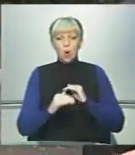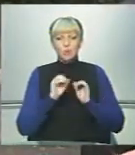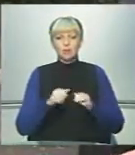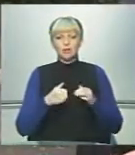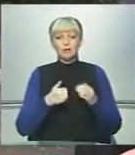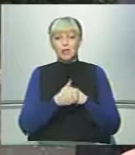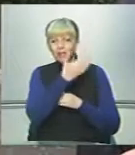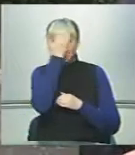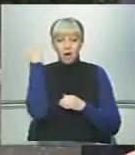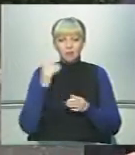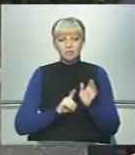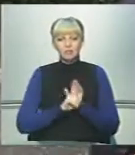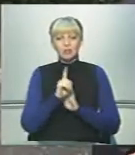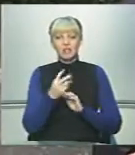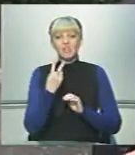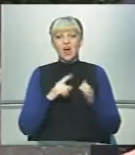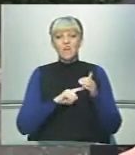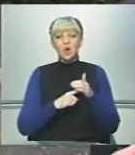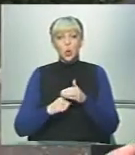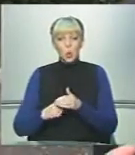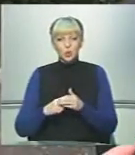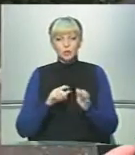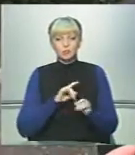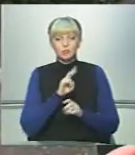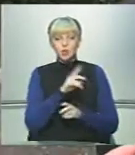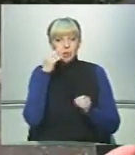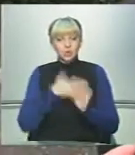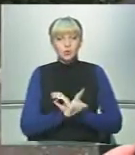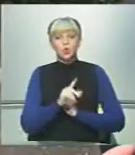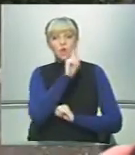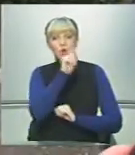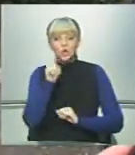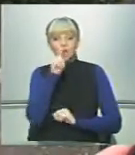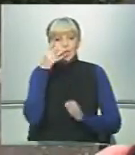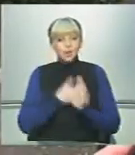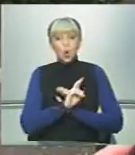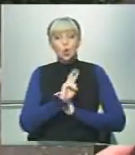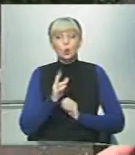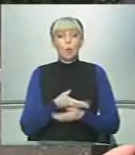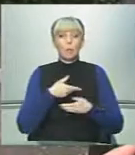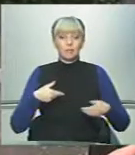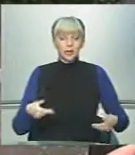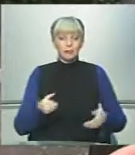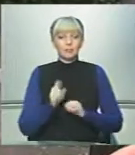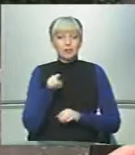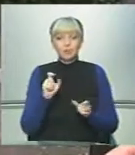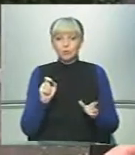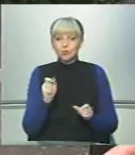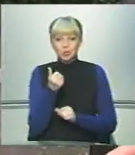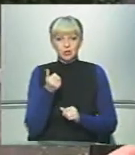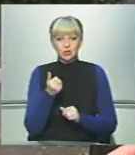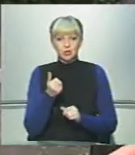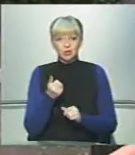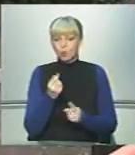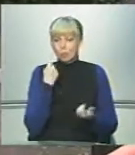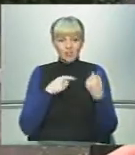нами два вертольоти пролетіли, і ніхто не розумів, хто вони, а вони не розуміли, хто ми. І там чуть не дійшло до